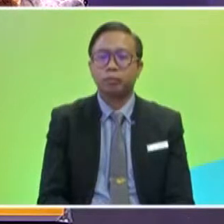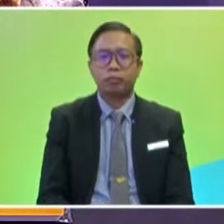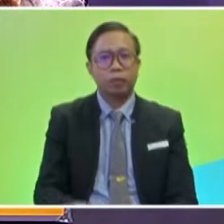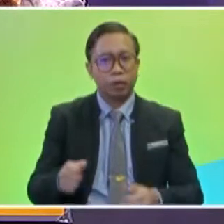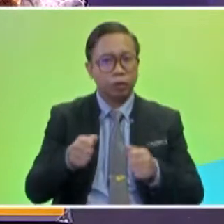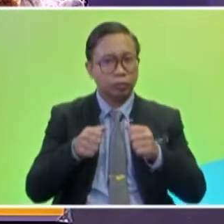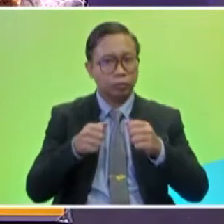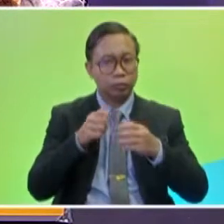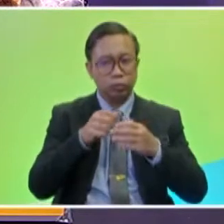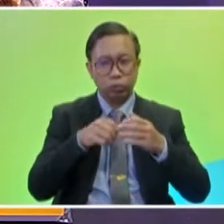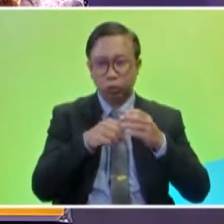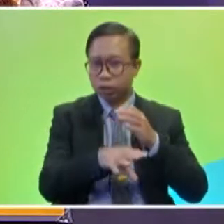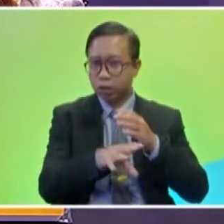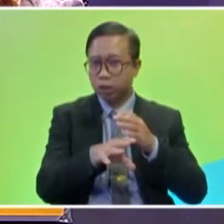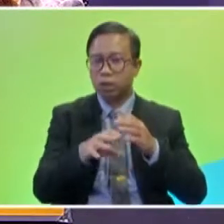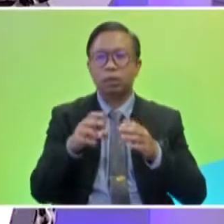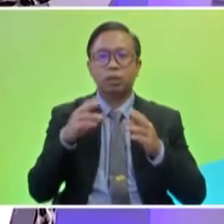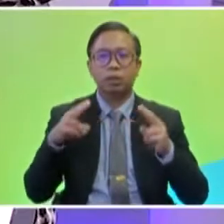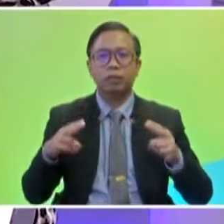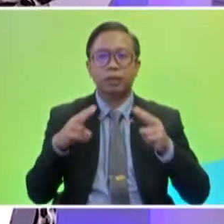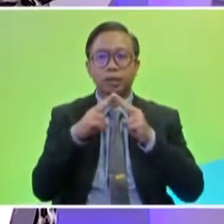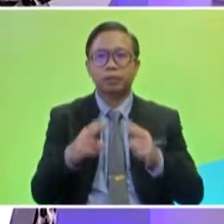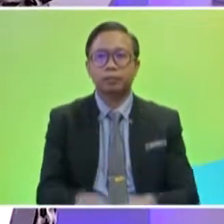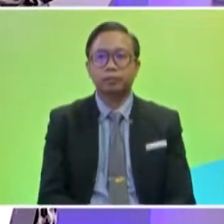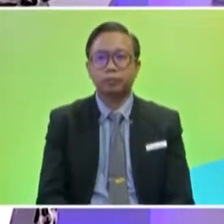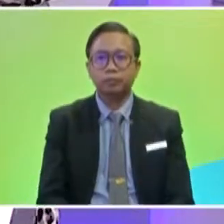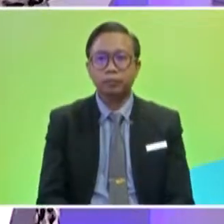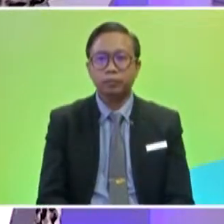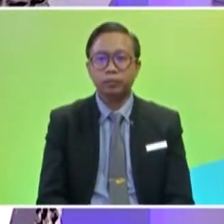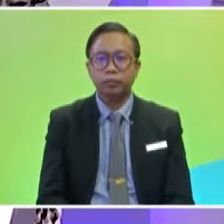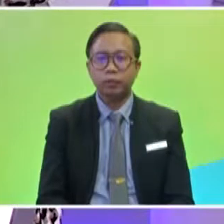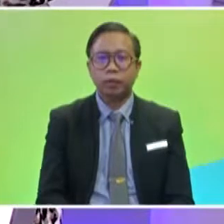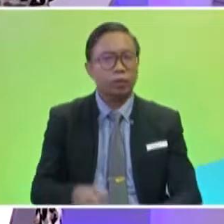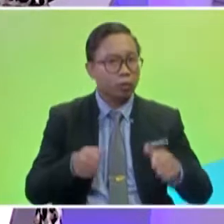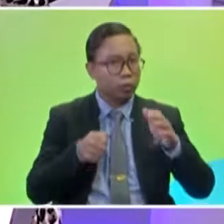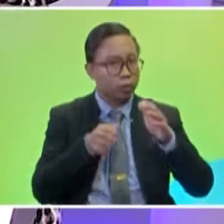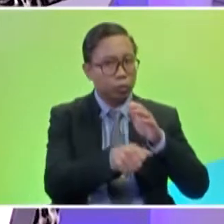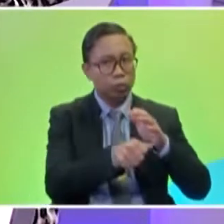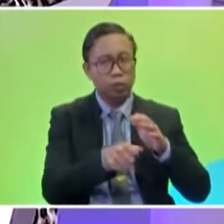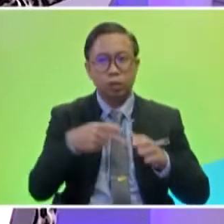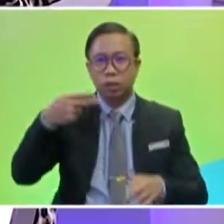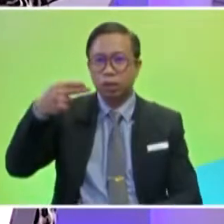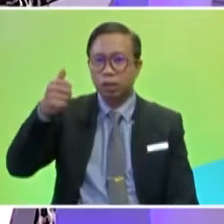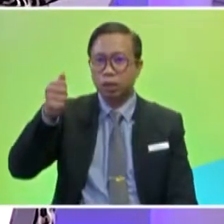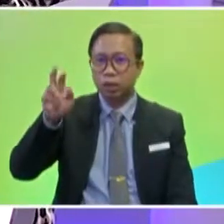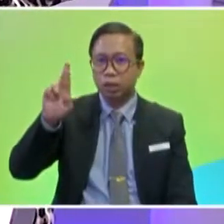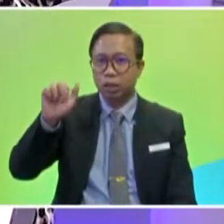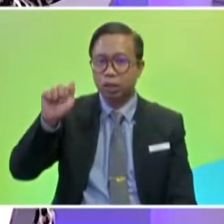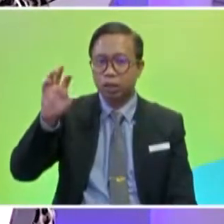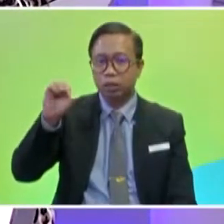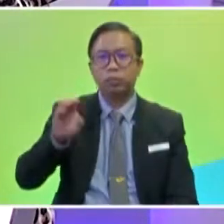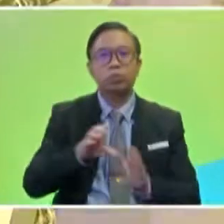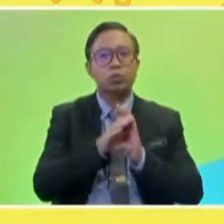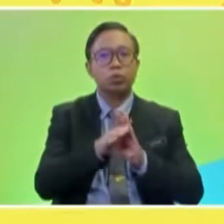bittadbir terusnya faktur yang kedua ialah pemburuan haram pemburuan haram yaitu contohnya di